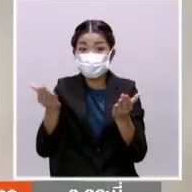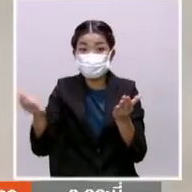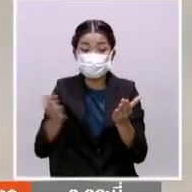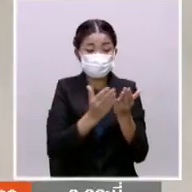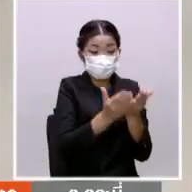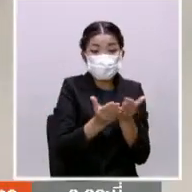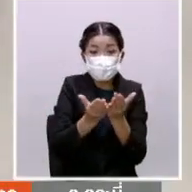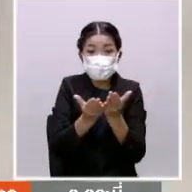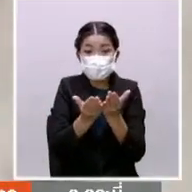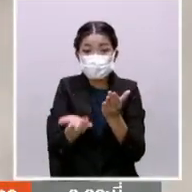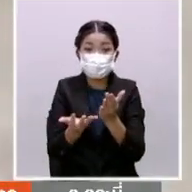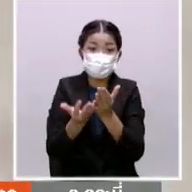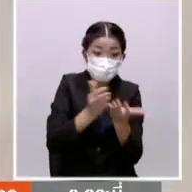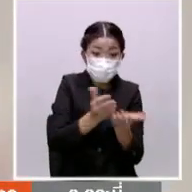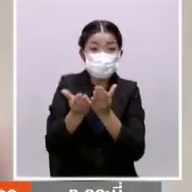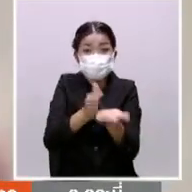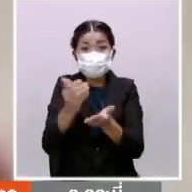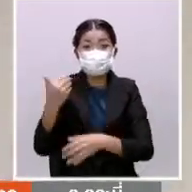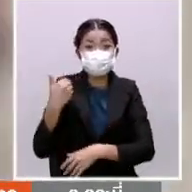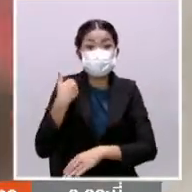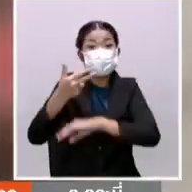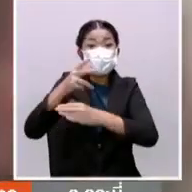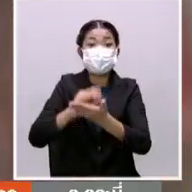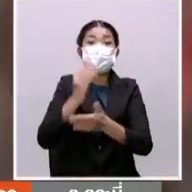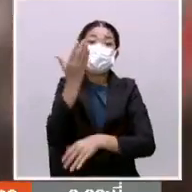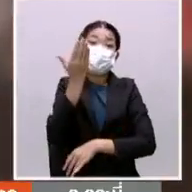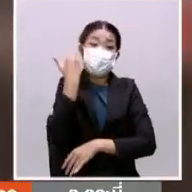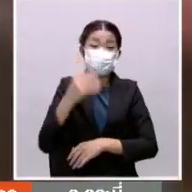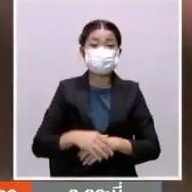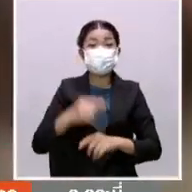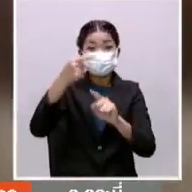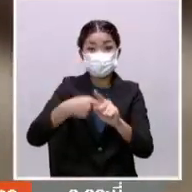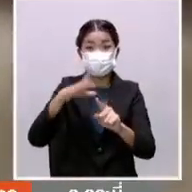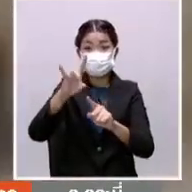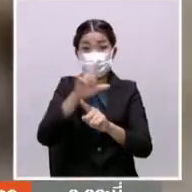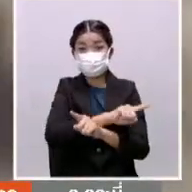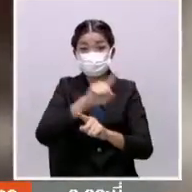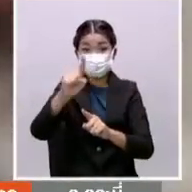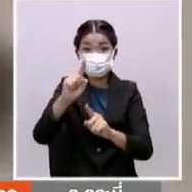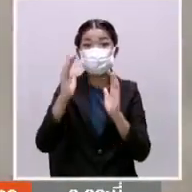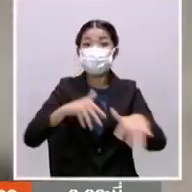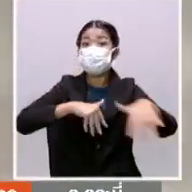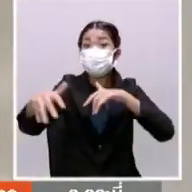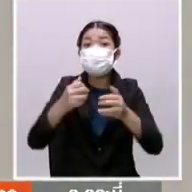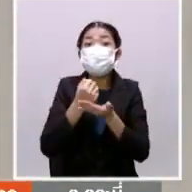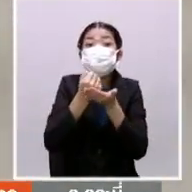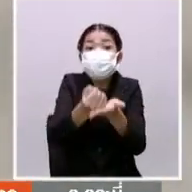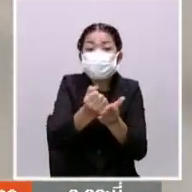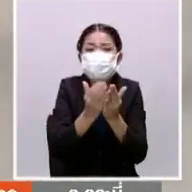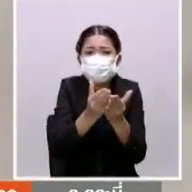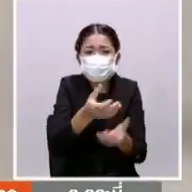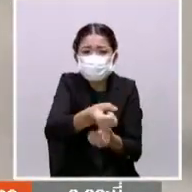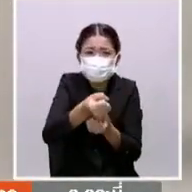ยู่นะครับได้รับความเสียหายตามๆกันเลยนี่เป็นเหตุการณ์ที่เกิดขึ้นเมื่อวานนี้นะครับ1สิงหาคมชาวประมงต้องลงไปช่วยกันประค